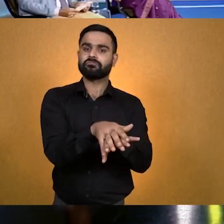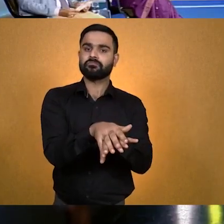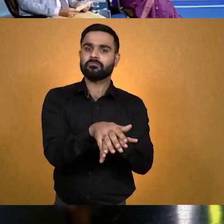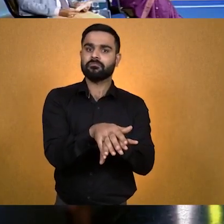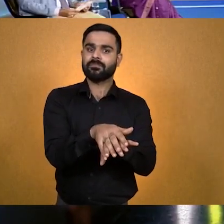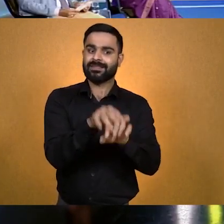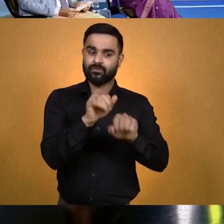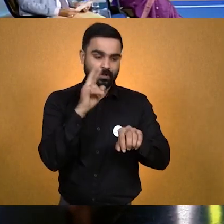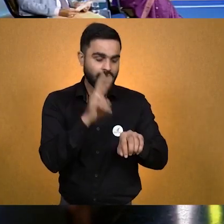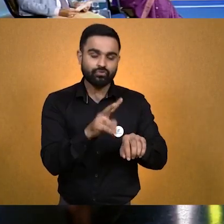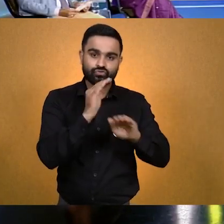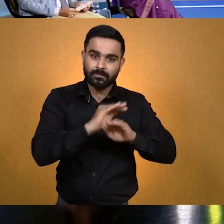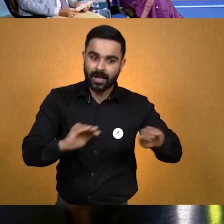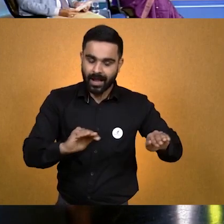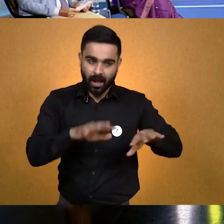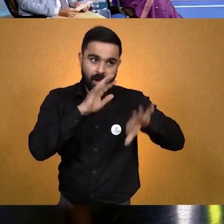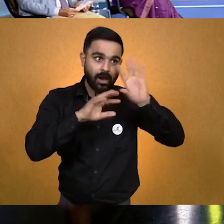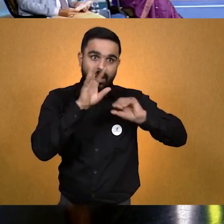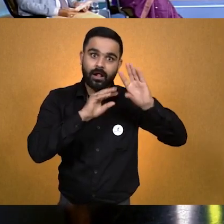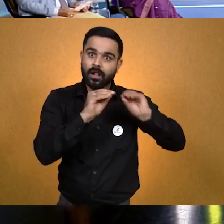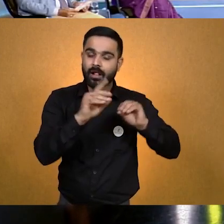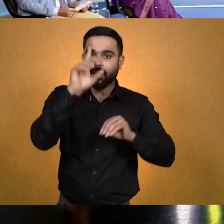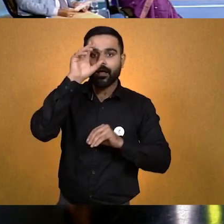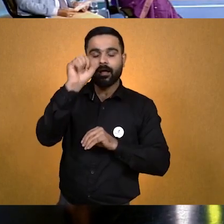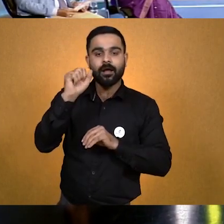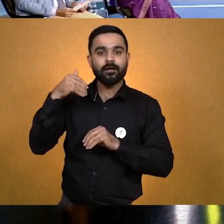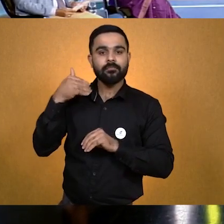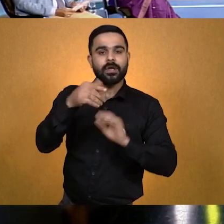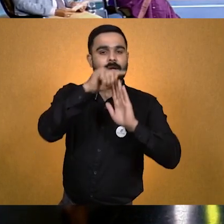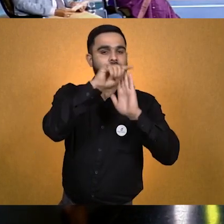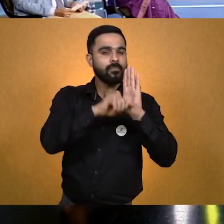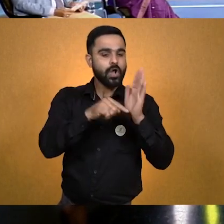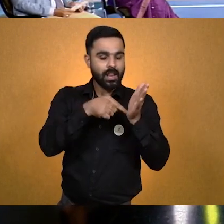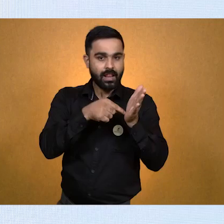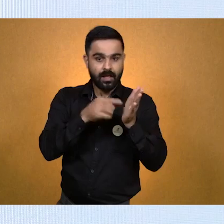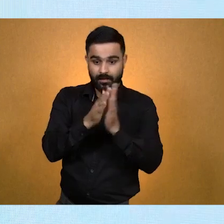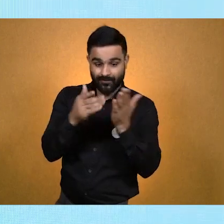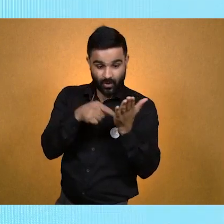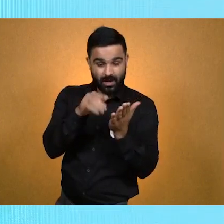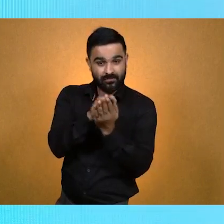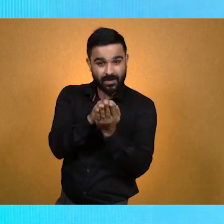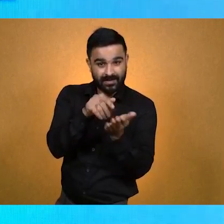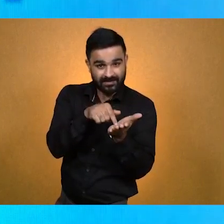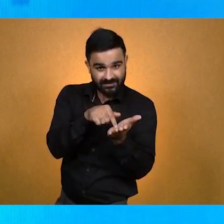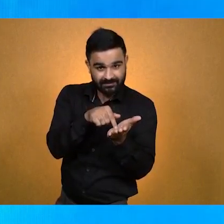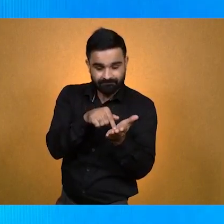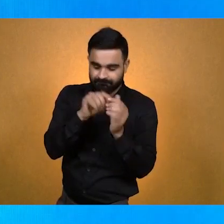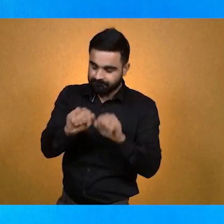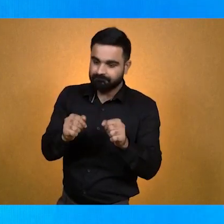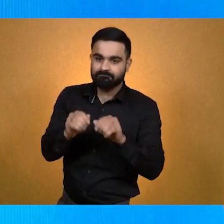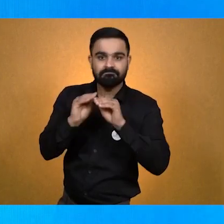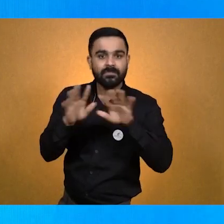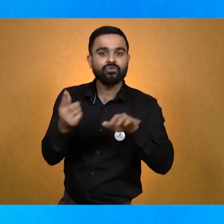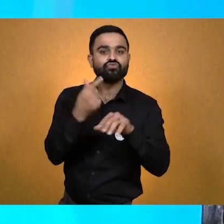we embedded as a child, and they will always remember. So the policies which are lying in the books will actually be executed